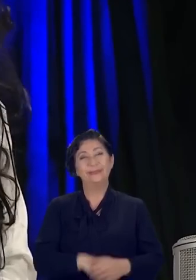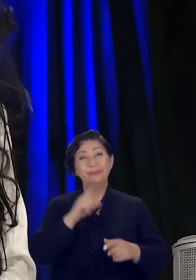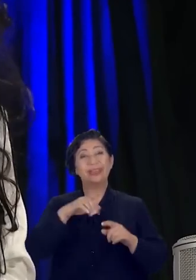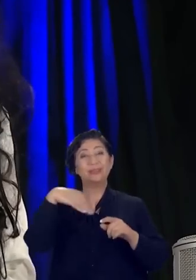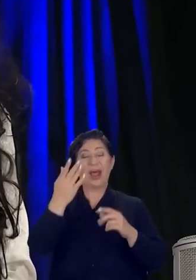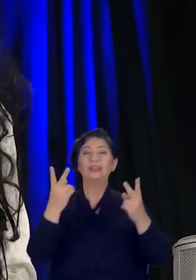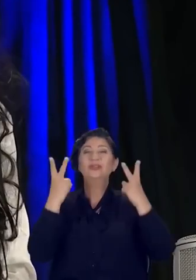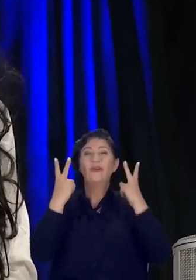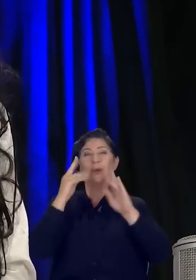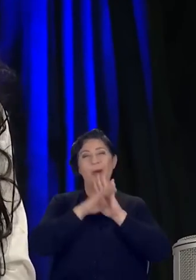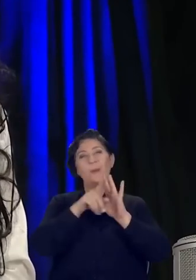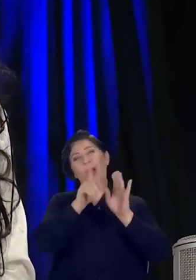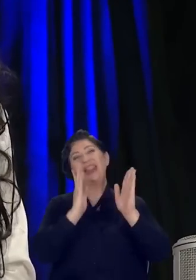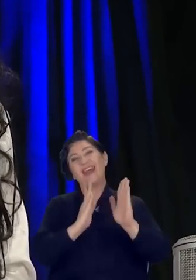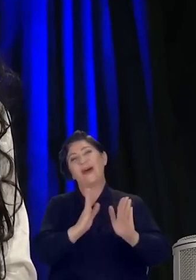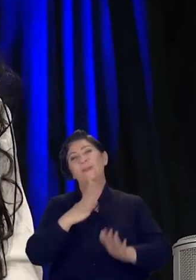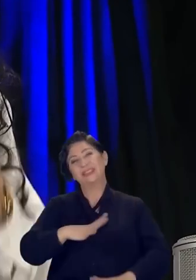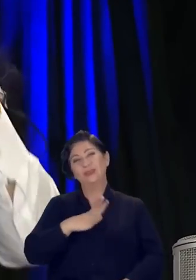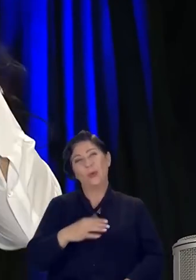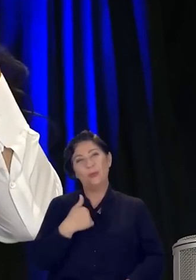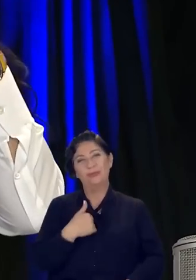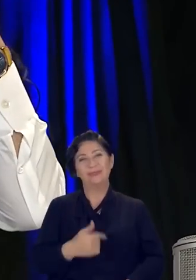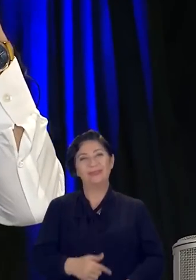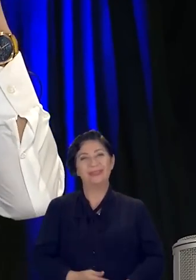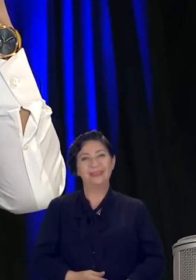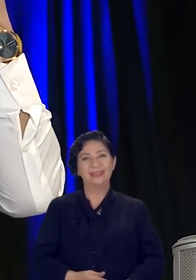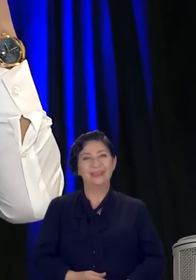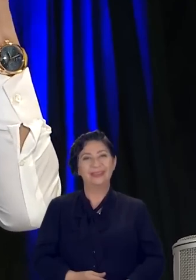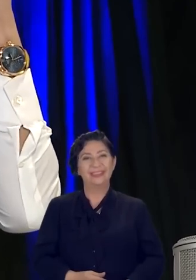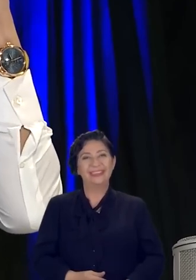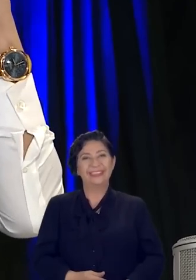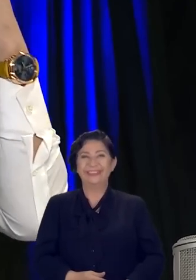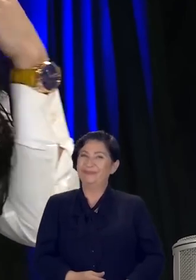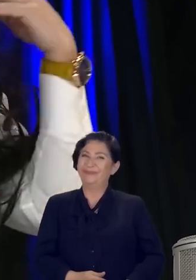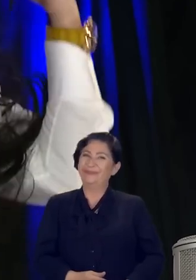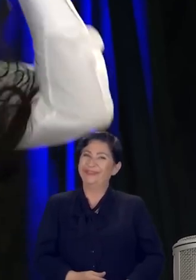Bundan sonraki talk show'larıma böyle devam etmek istiyorum.